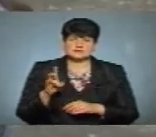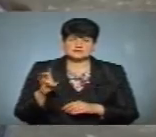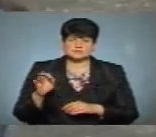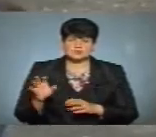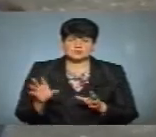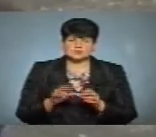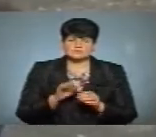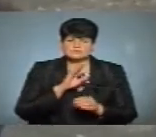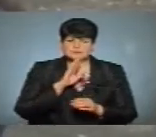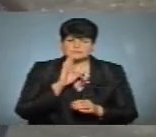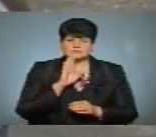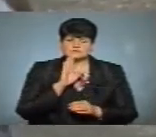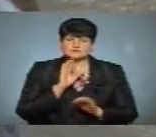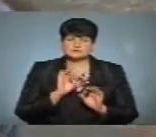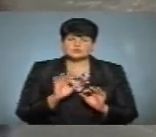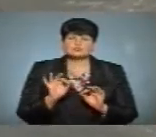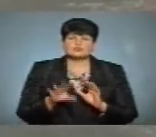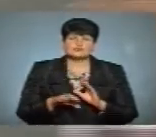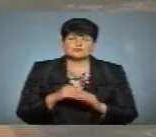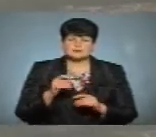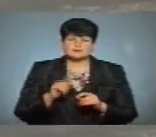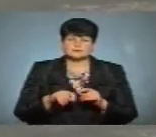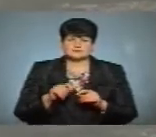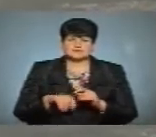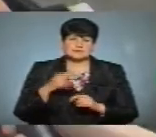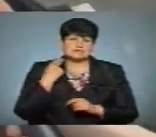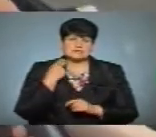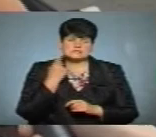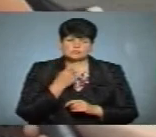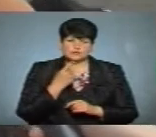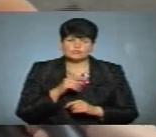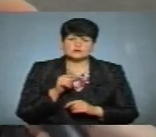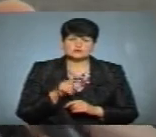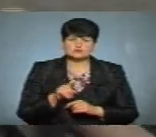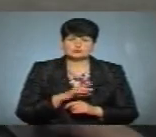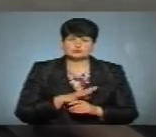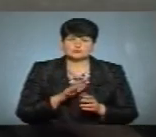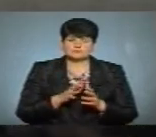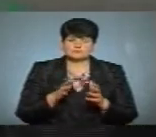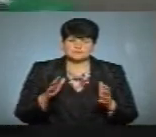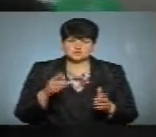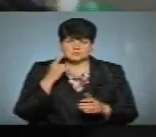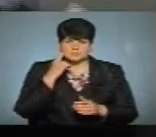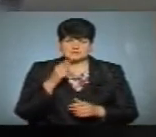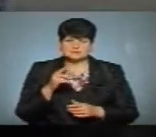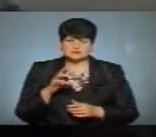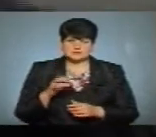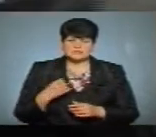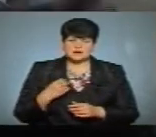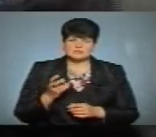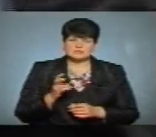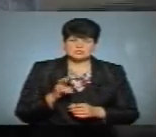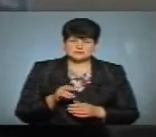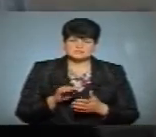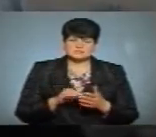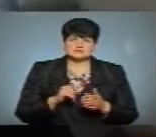мамою. Абітурієнтка розповіла, чому обрала тестування з англійської мови. Для того, щоб був більший бал ЗНО. Я прийшла здавати